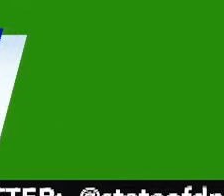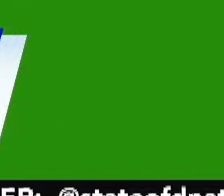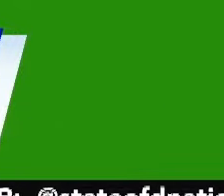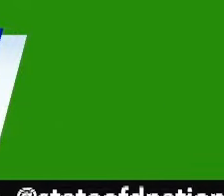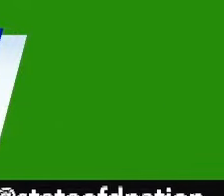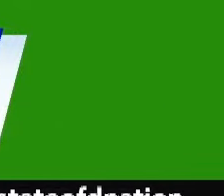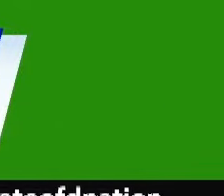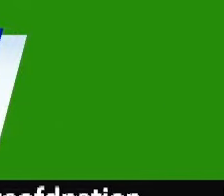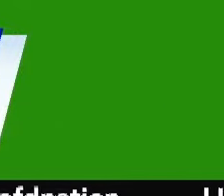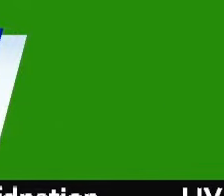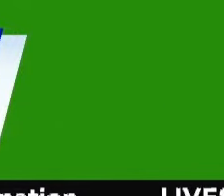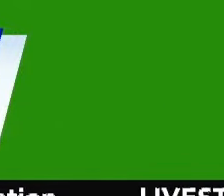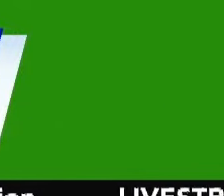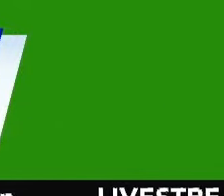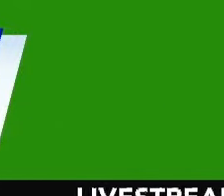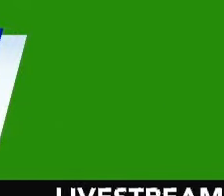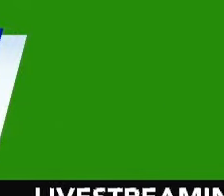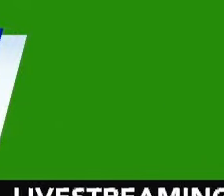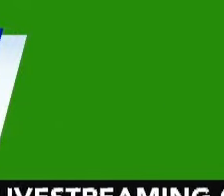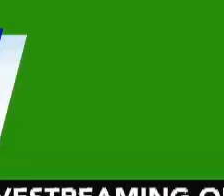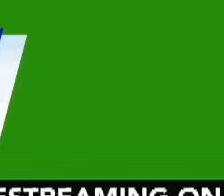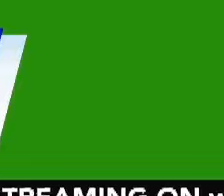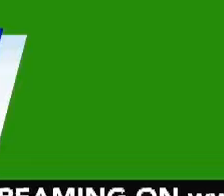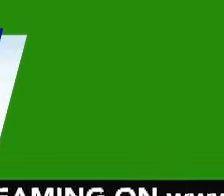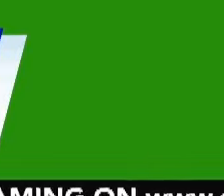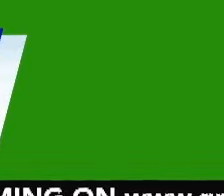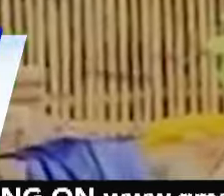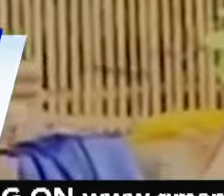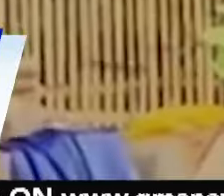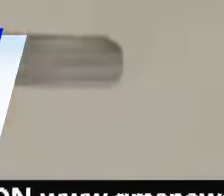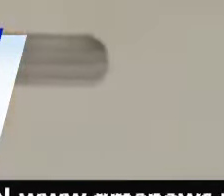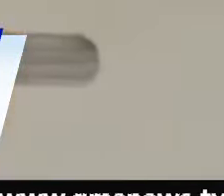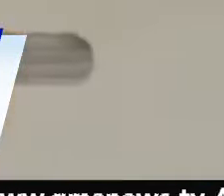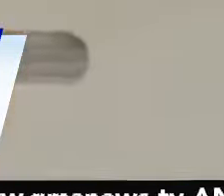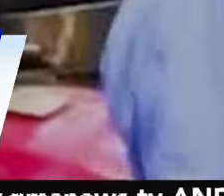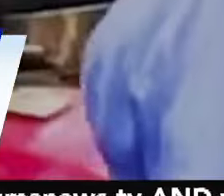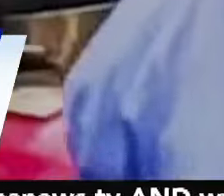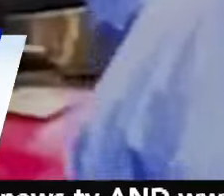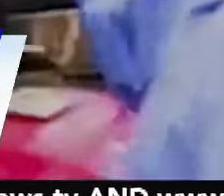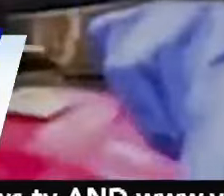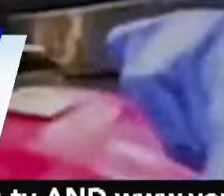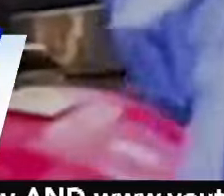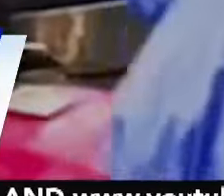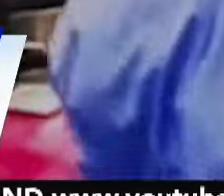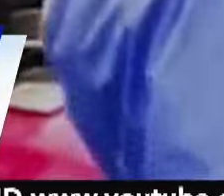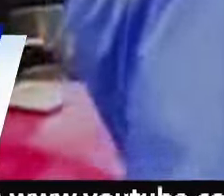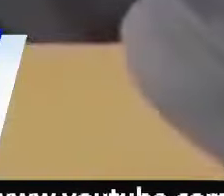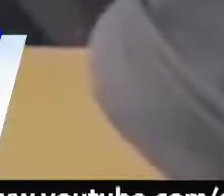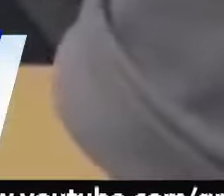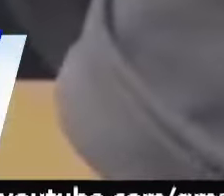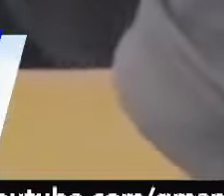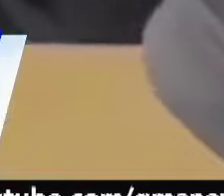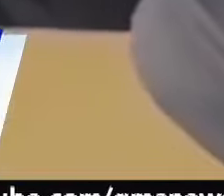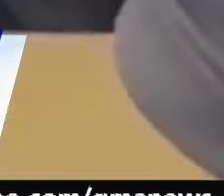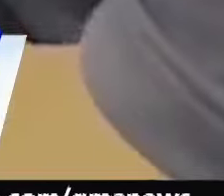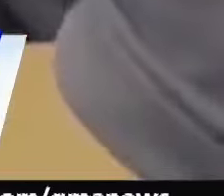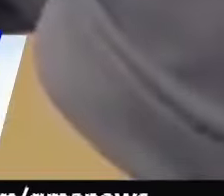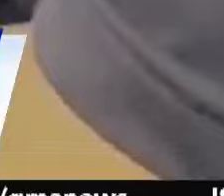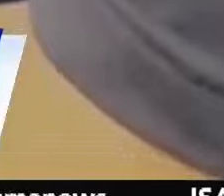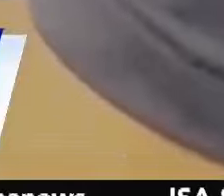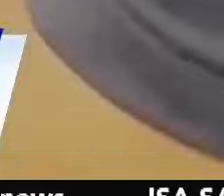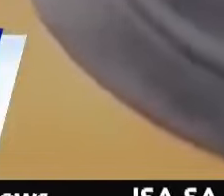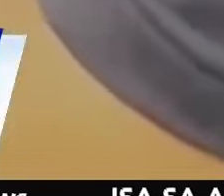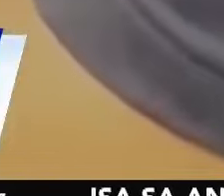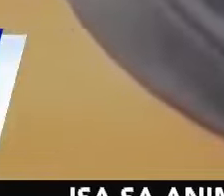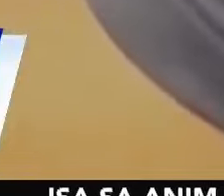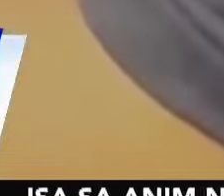Bugod sa biyahe sa aeroplano, sasakay rin ng habal-habal bago makarating sa campsite. Babawas tayo ng gamit dito